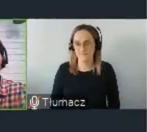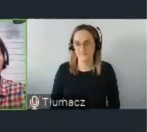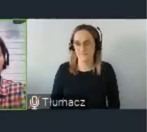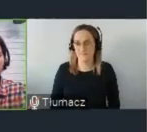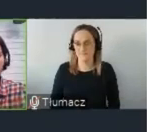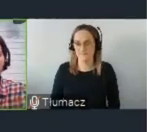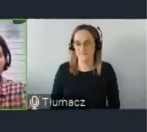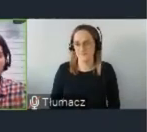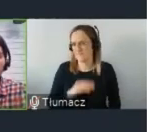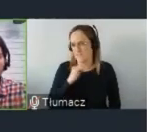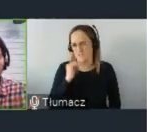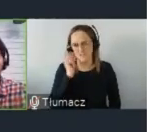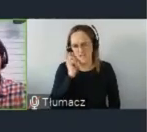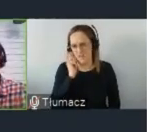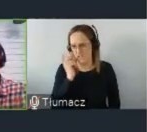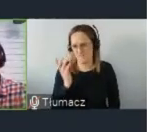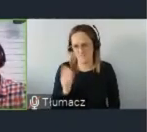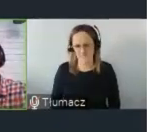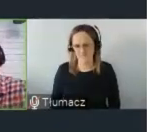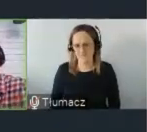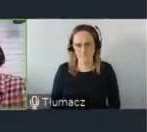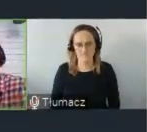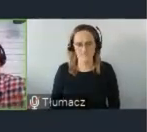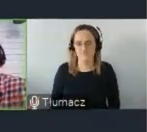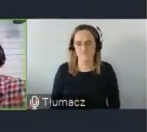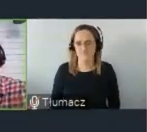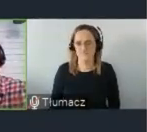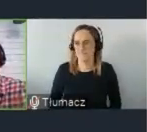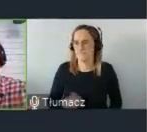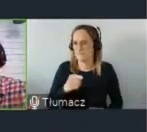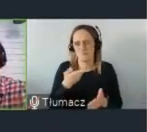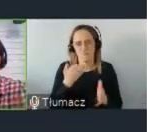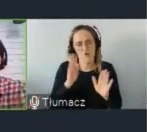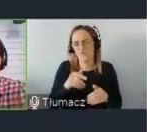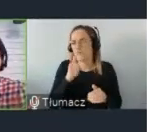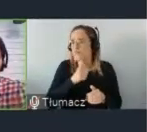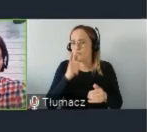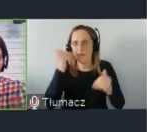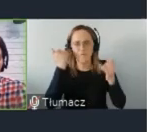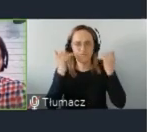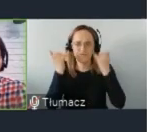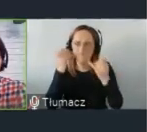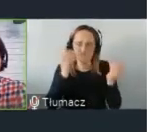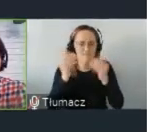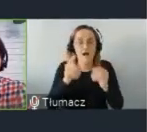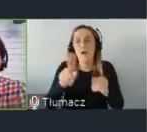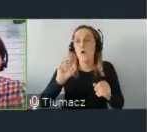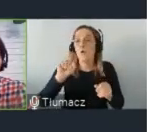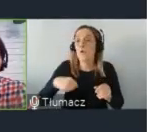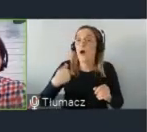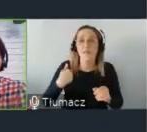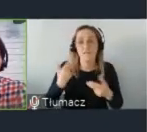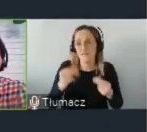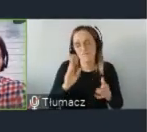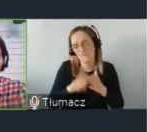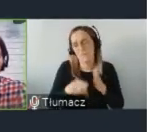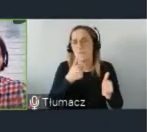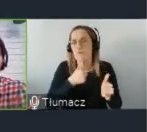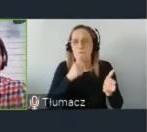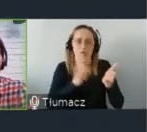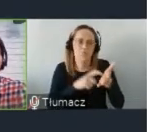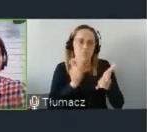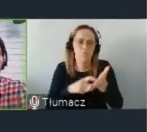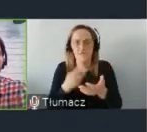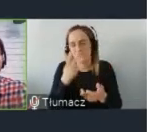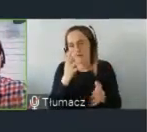Tak, wystarczy nam telefon i wrzucić go. To metodą prób i błędów, może nawet jeżeli ktoś z angielskim jest na bakie. Klikamy, po prostu klikamy,